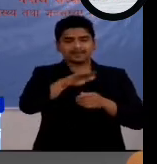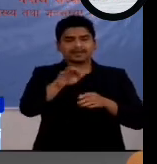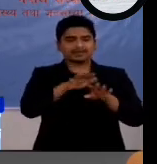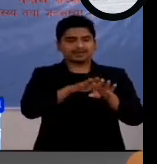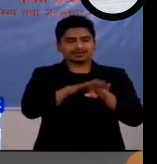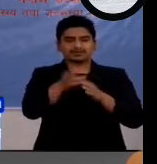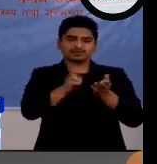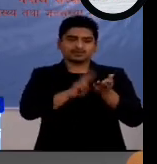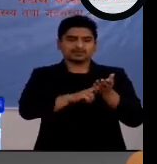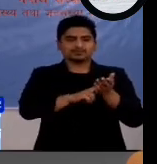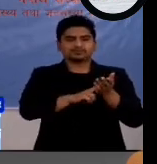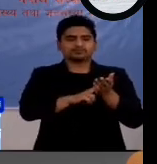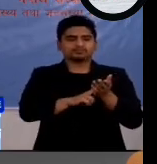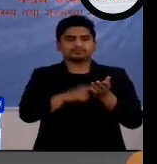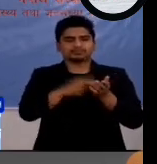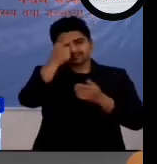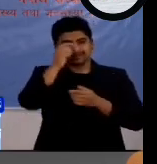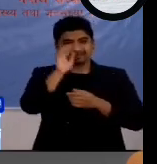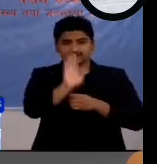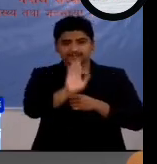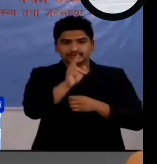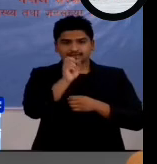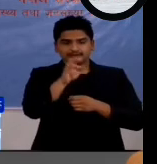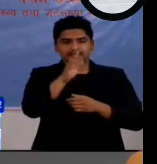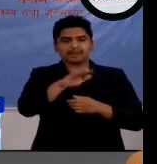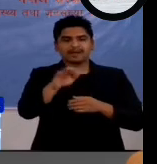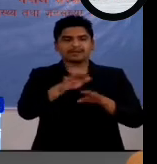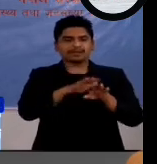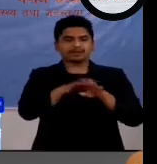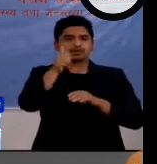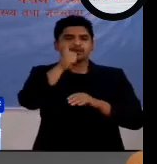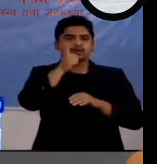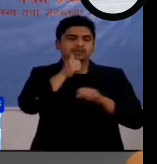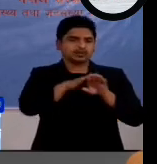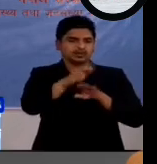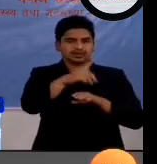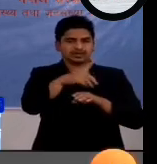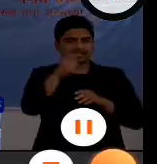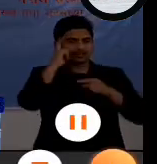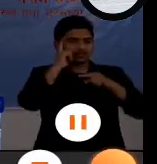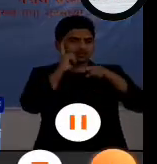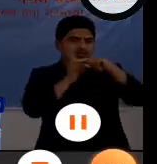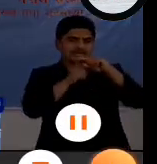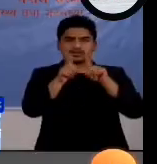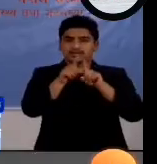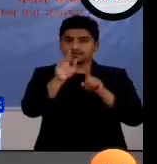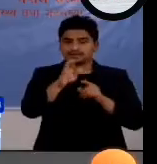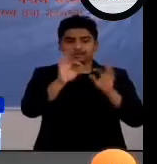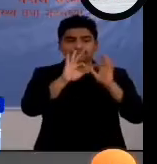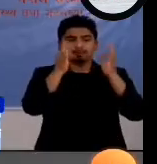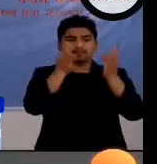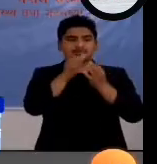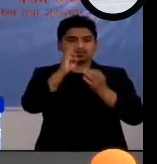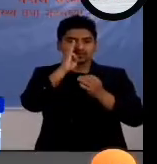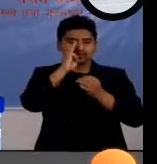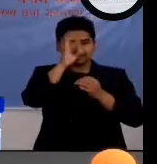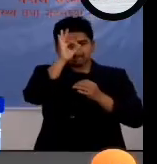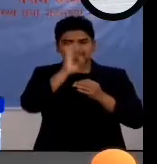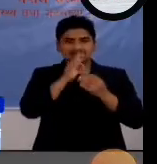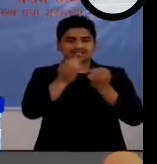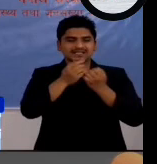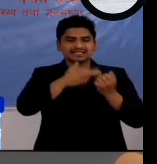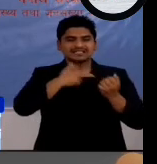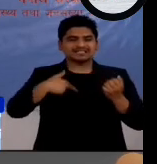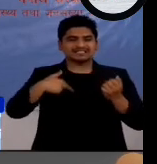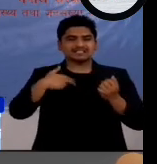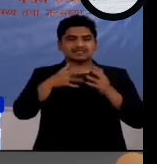बालबालिकाहरू अवश्य नै अछुत रहेका छैनन्, तर बालबालिकाका अभिभावकहरूका लागि सकारात्मक पनि छ। विश्वमा विशेष